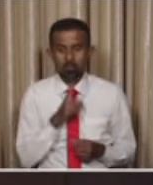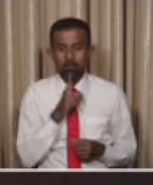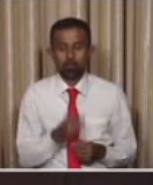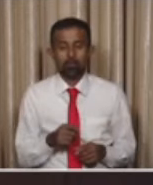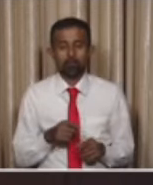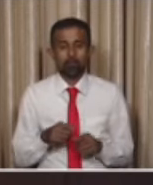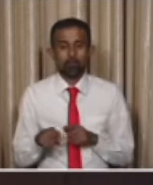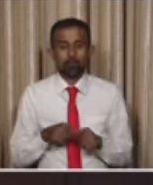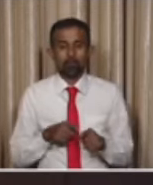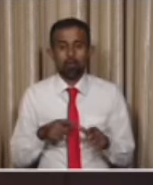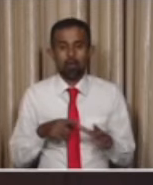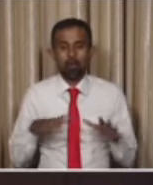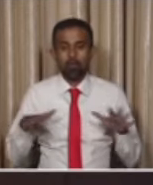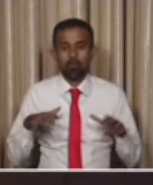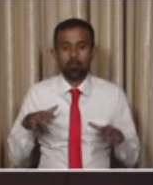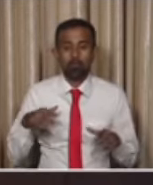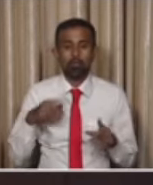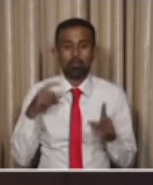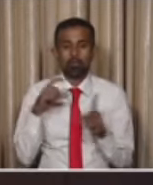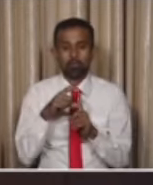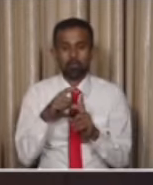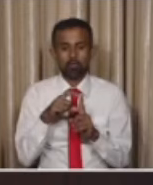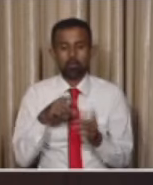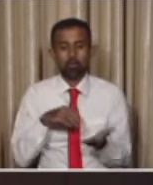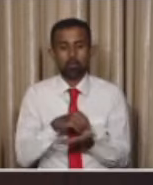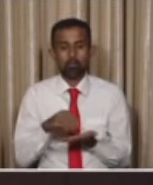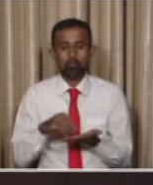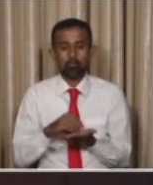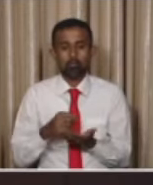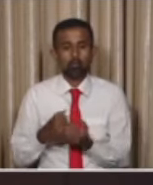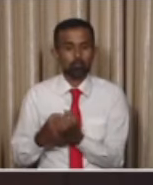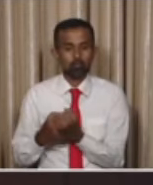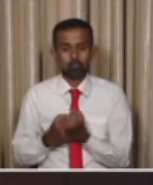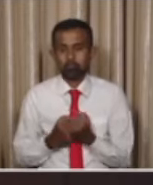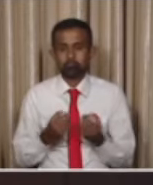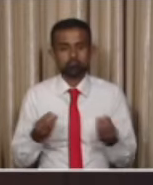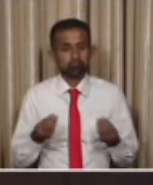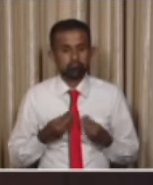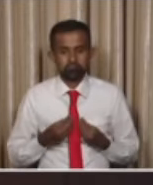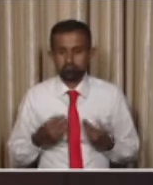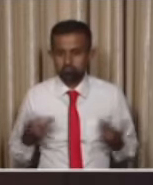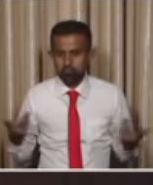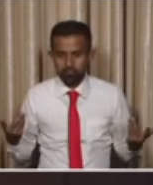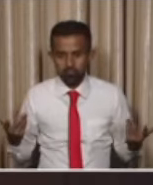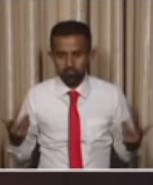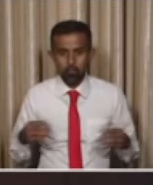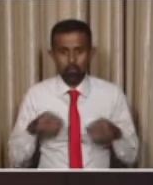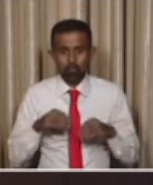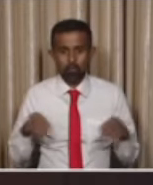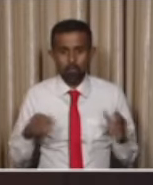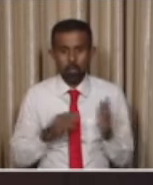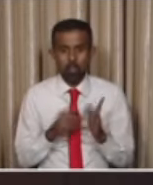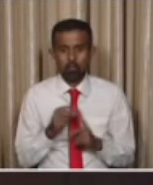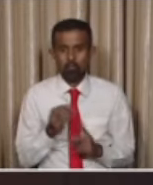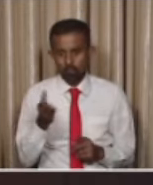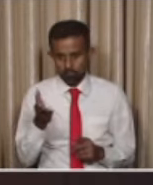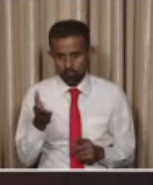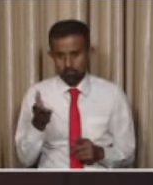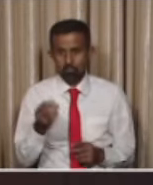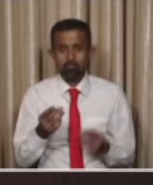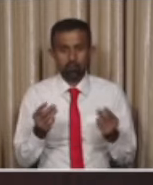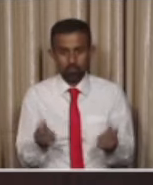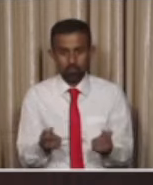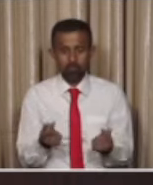වගේම අනුරාධපුර දිස්ත්‍රික්කයේ විශේෂයෙන්ම මේ වරේ පොහොර සහන ආධාරයේ තවමත් ලැබිලා නැහැ. ඒ නිසා කුෂිකර මැතිතුමත් ඉන්නවා ඉක්මනින්ම